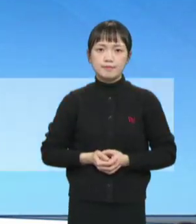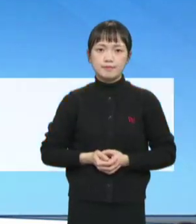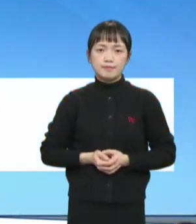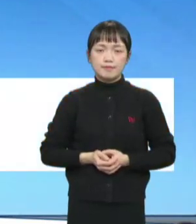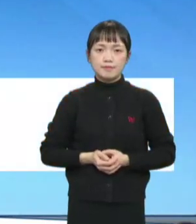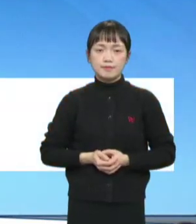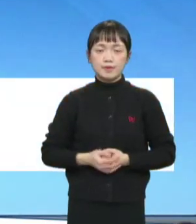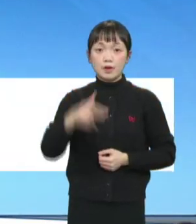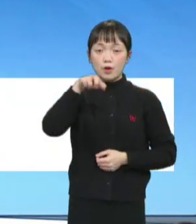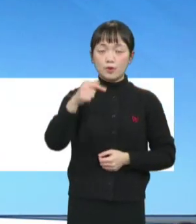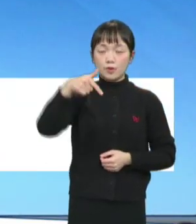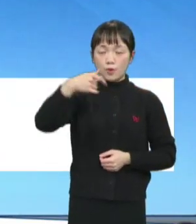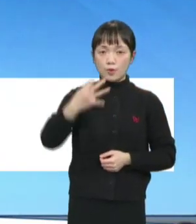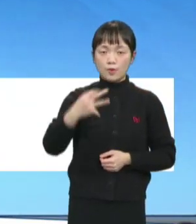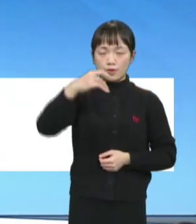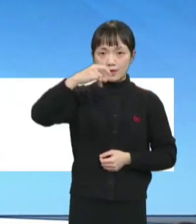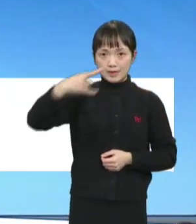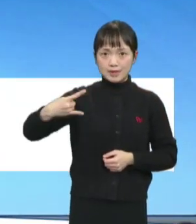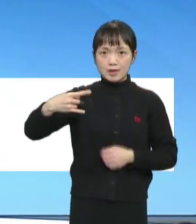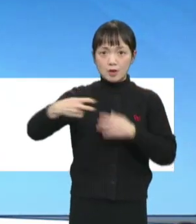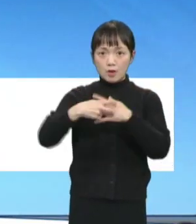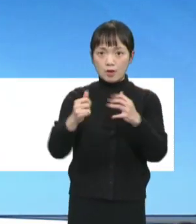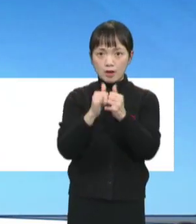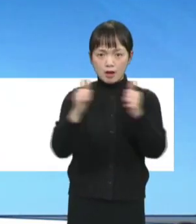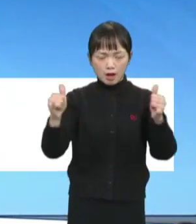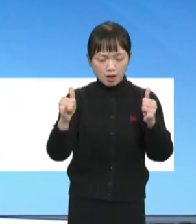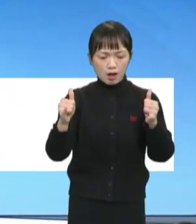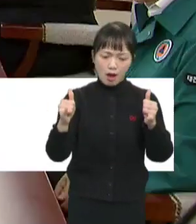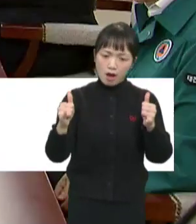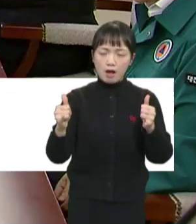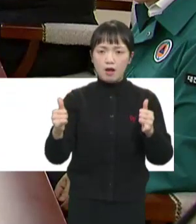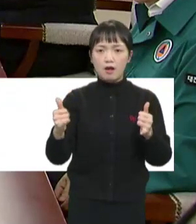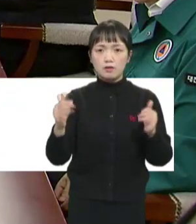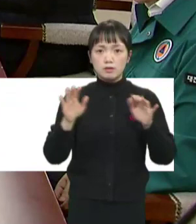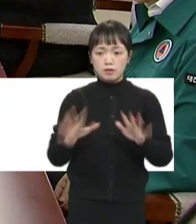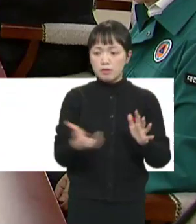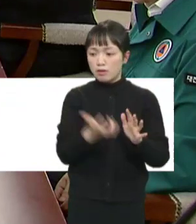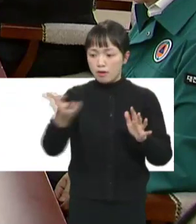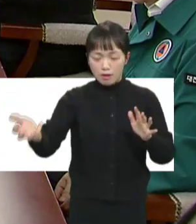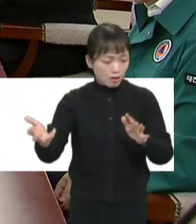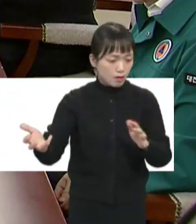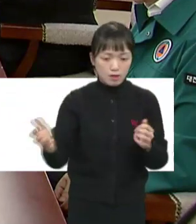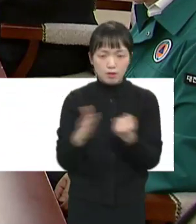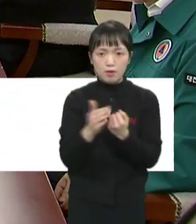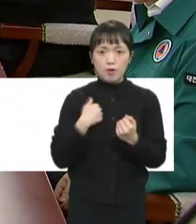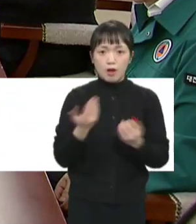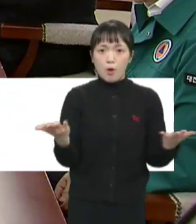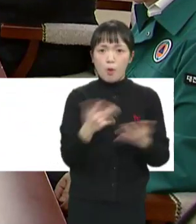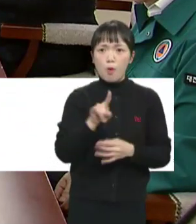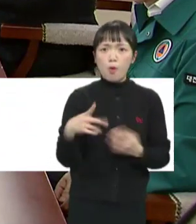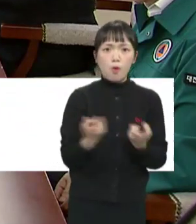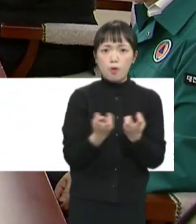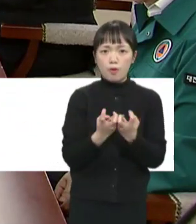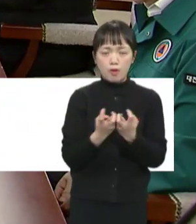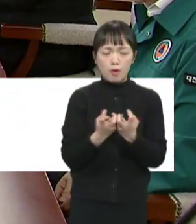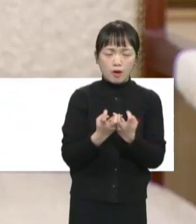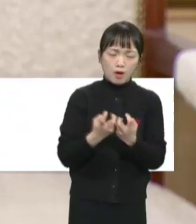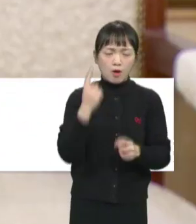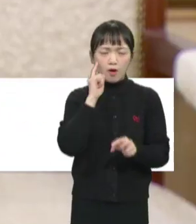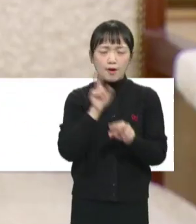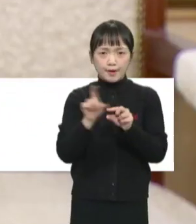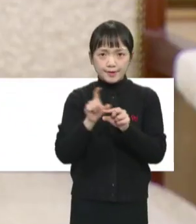전공의들의 집단 진료 현장 이탈에 따른 진료 공백 최소화를 논의하기 위해 충남대 병원 등 개 종합 병원장이 참석한 대응